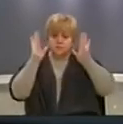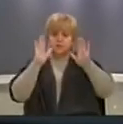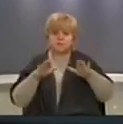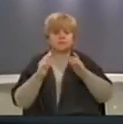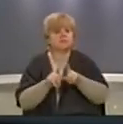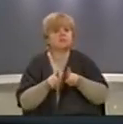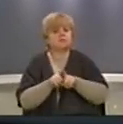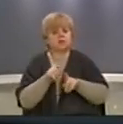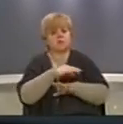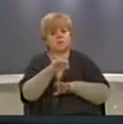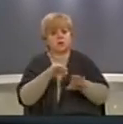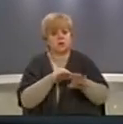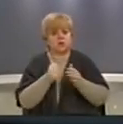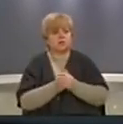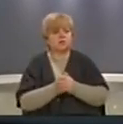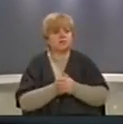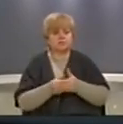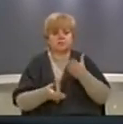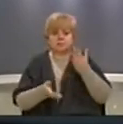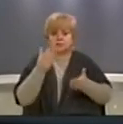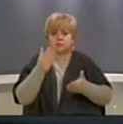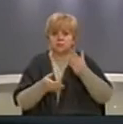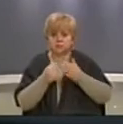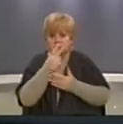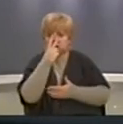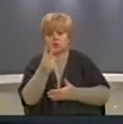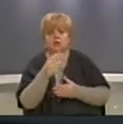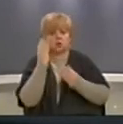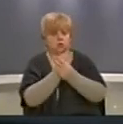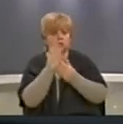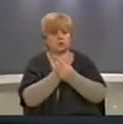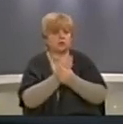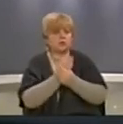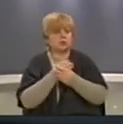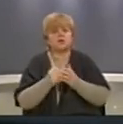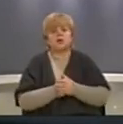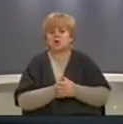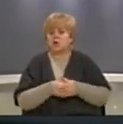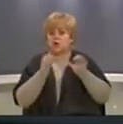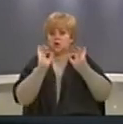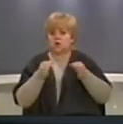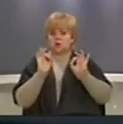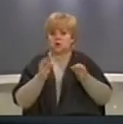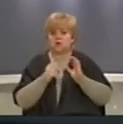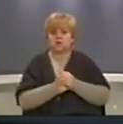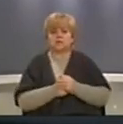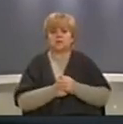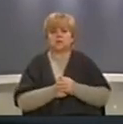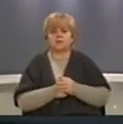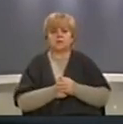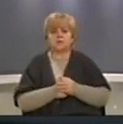Përmes këtij projekt ligji bëhet krahasimi dhe dallimi në mes të dokumenteve katastrale origjinale, të cilat i ka